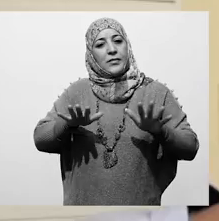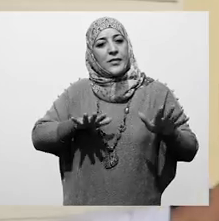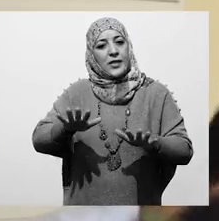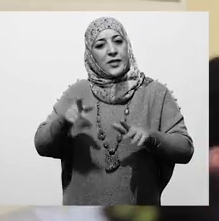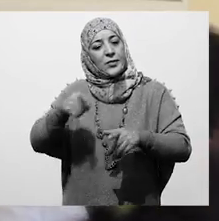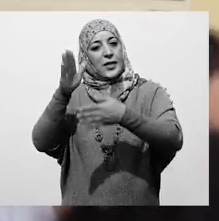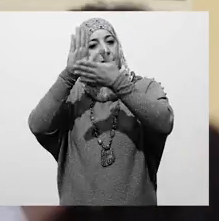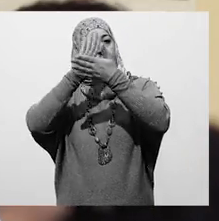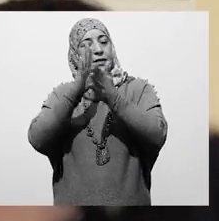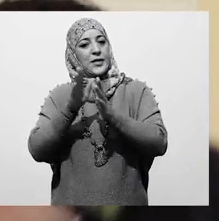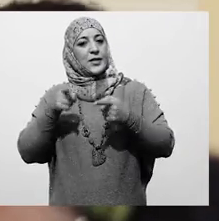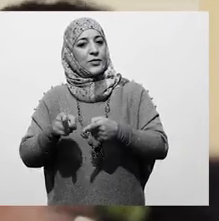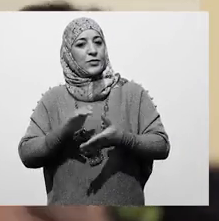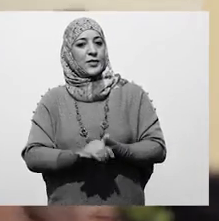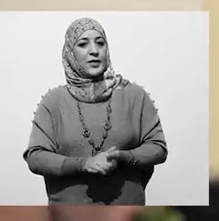ennour